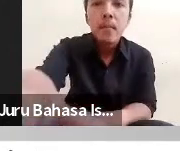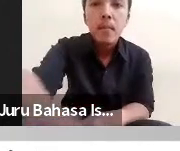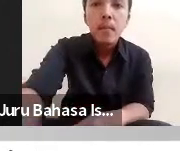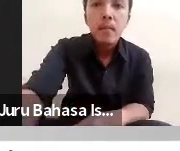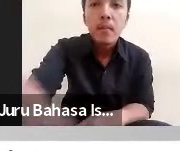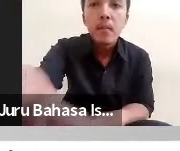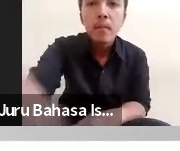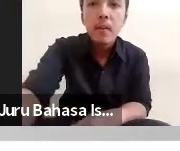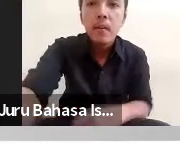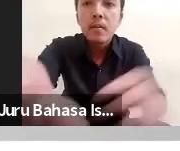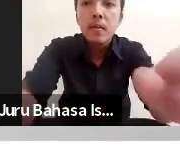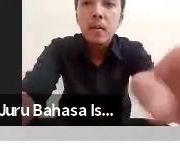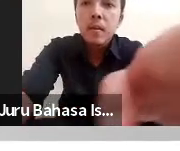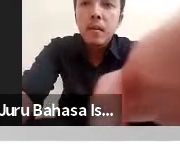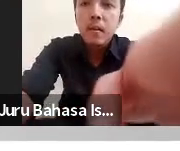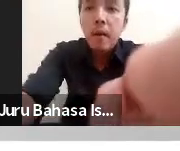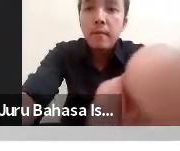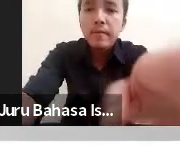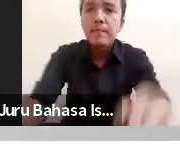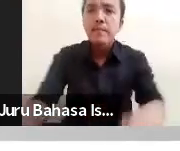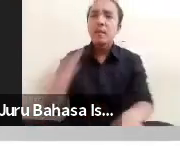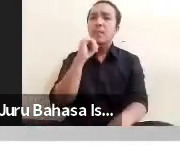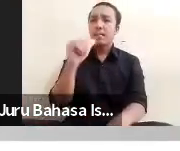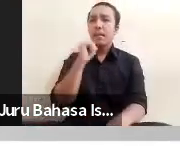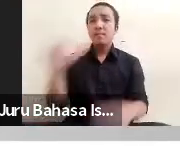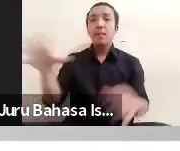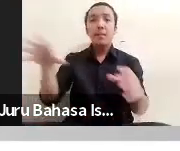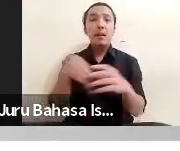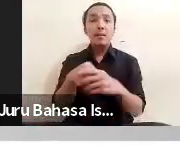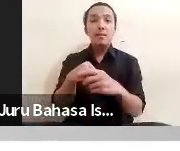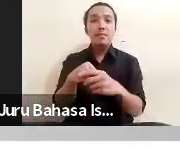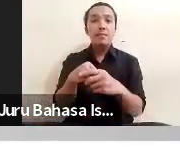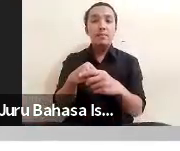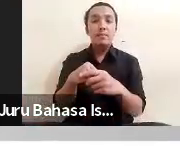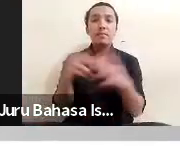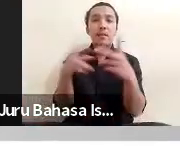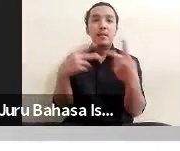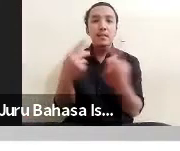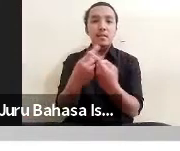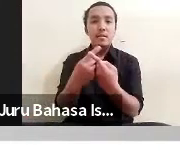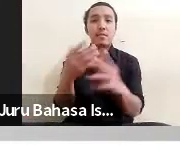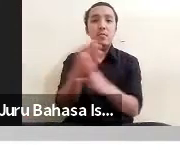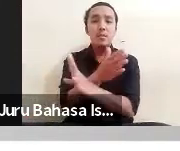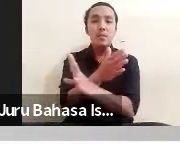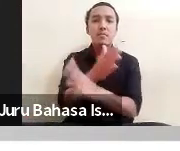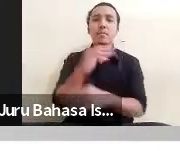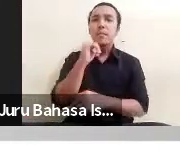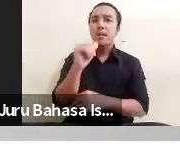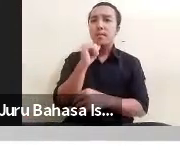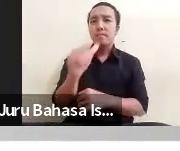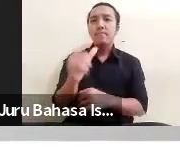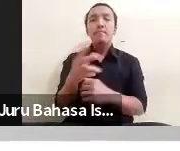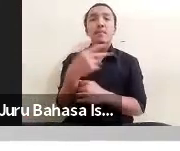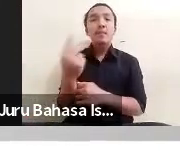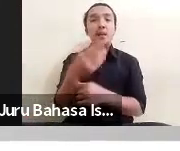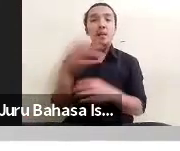Siapa saja yang kita libatkan di dalam slide berikutnya mungkin ya. Sebelumnya ya, siapa saja yang kita libatkan